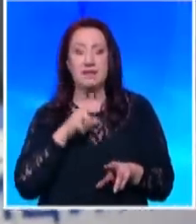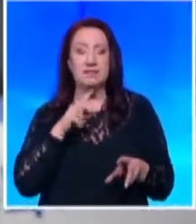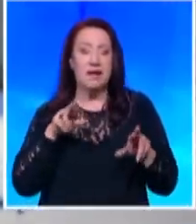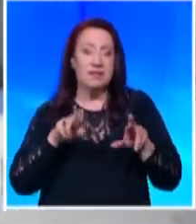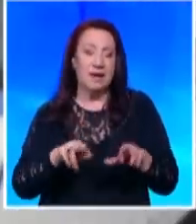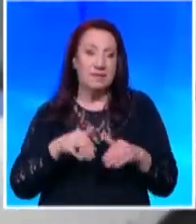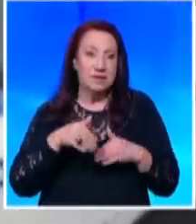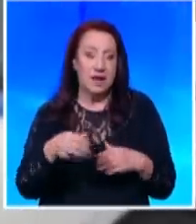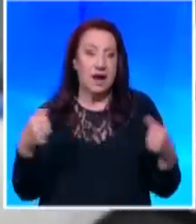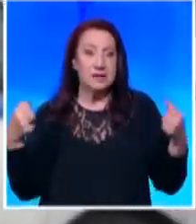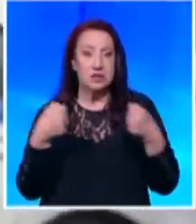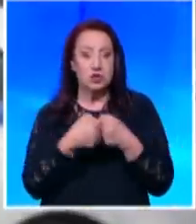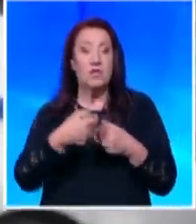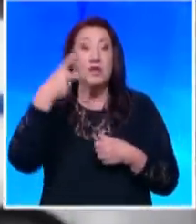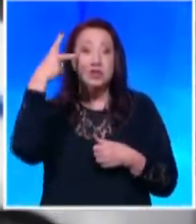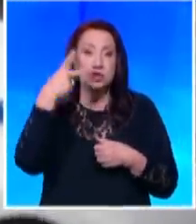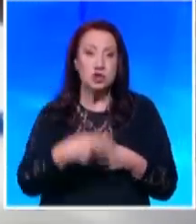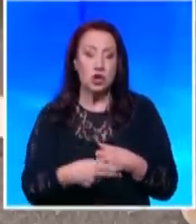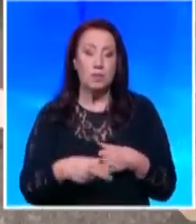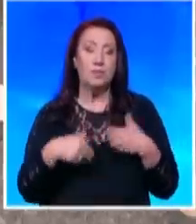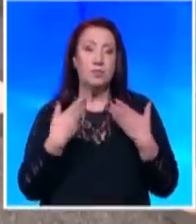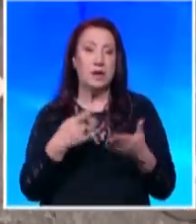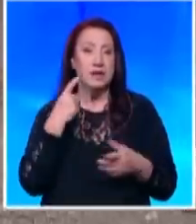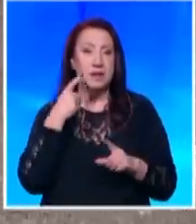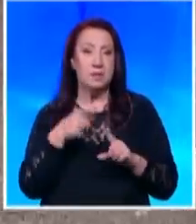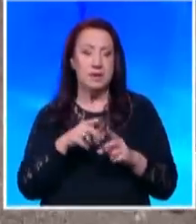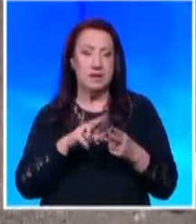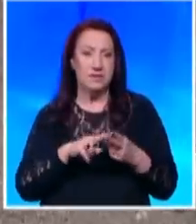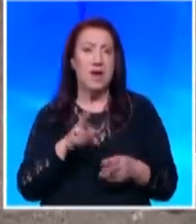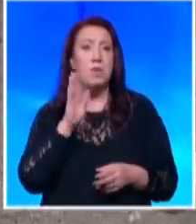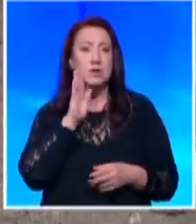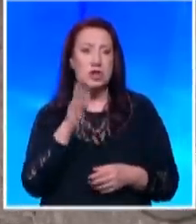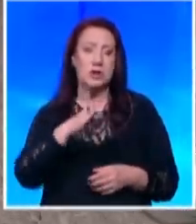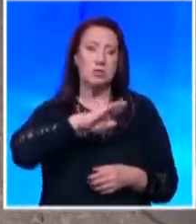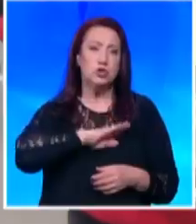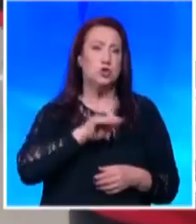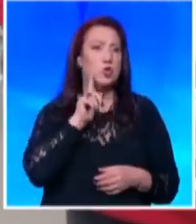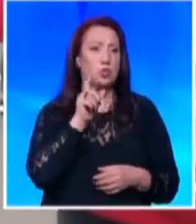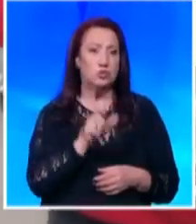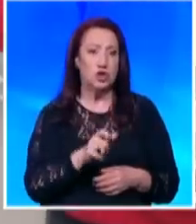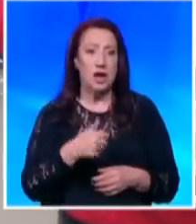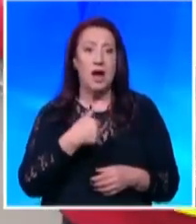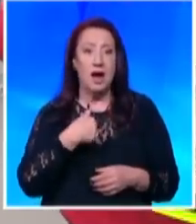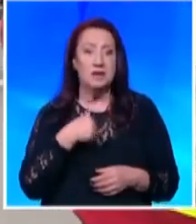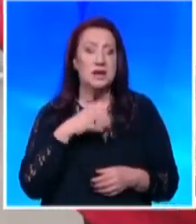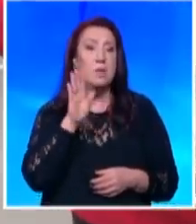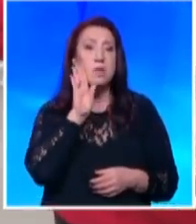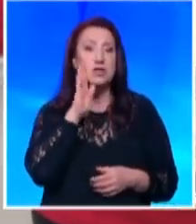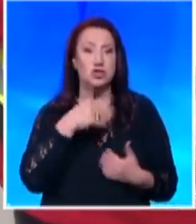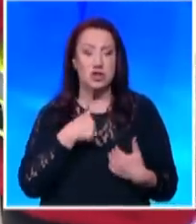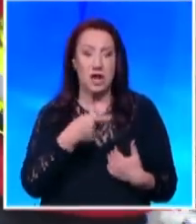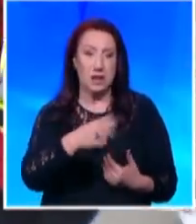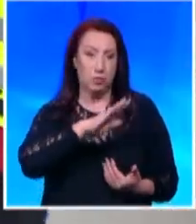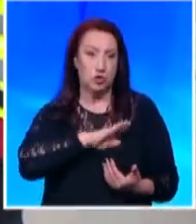BTV бащата на загиналото момче отправи послание още на първия протест. Аз съм таткото. Спрете убийствата по